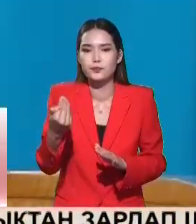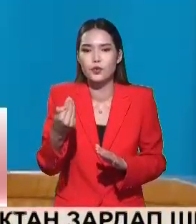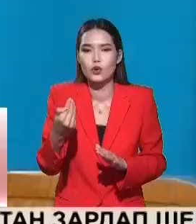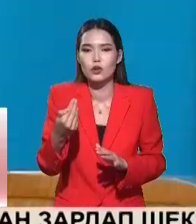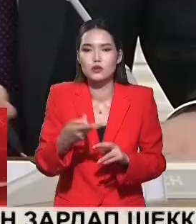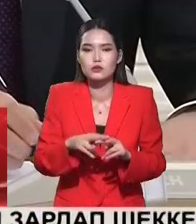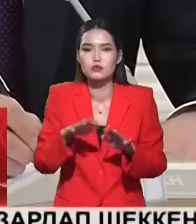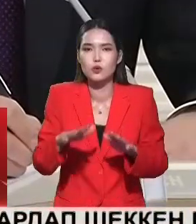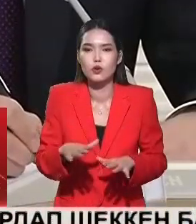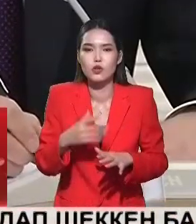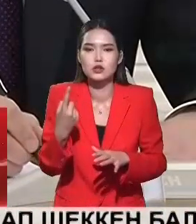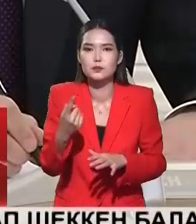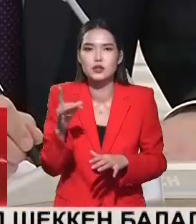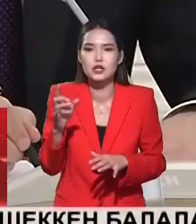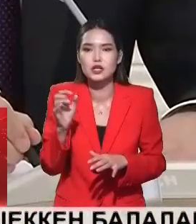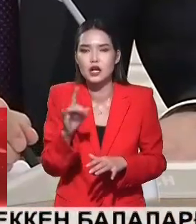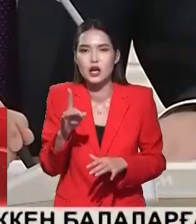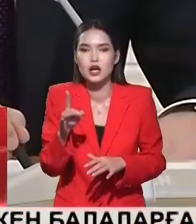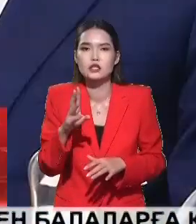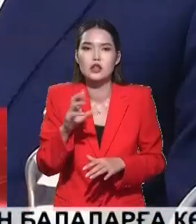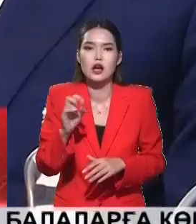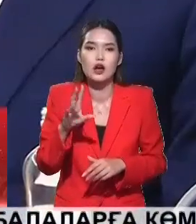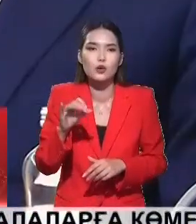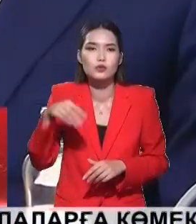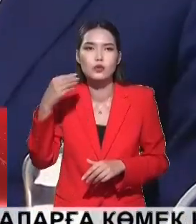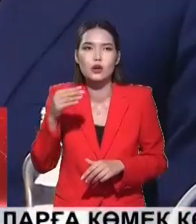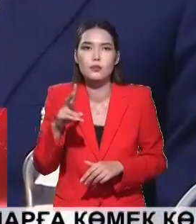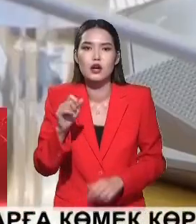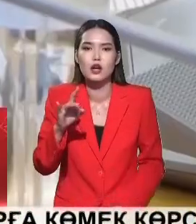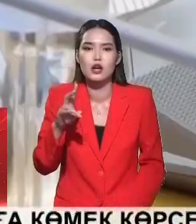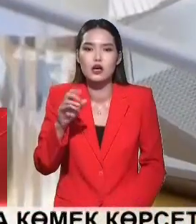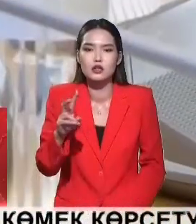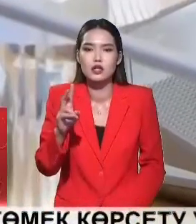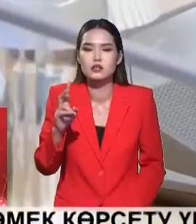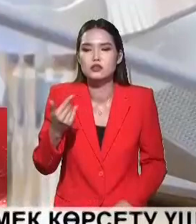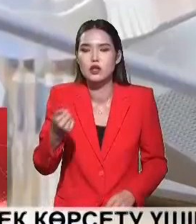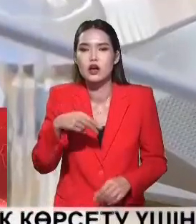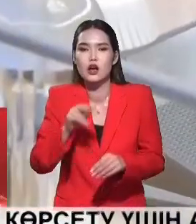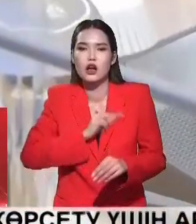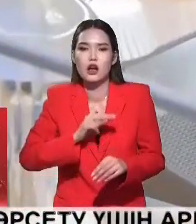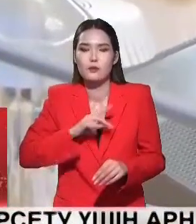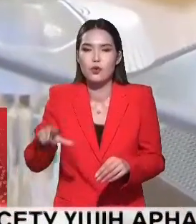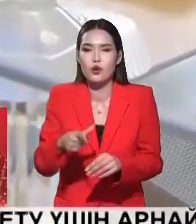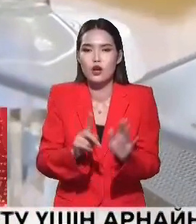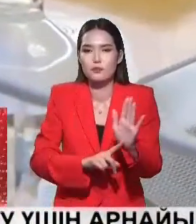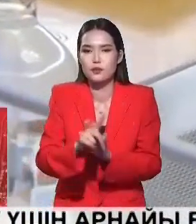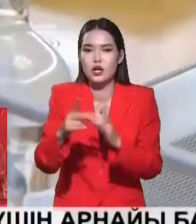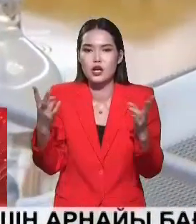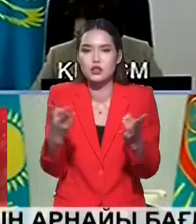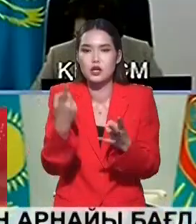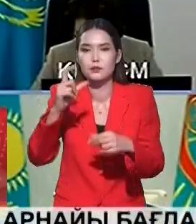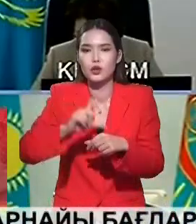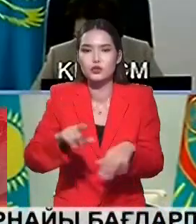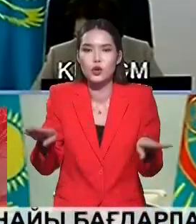Талдықорған Өскемен, Мерке, Бұрыл Байтал, Ақтөбе Қандағаш, Қазталовка Жәнібек бағыттары. Бір сөзбен